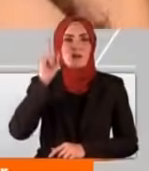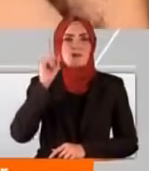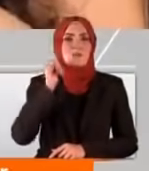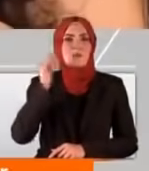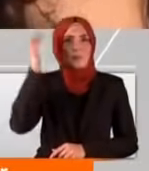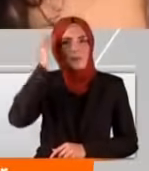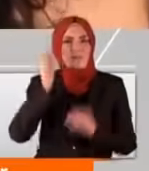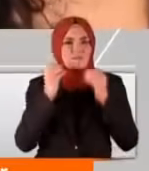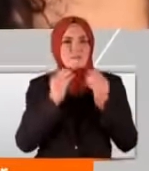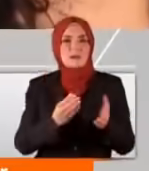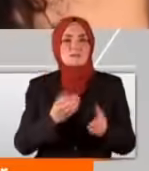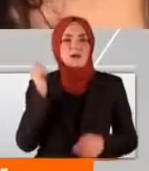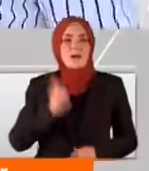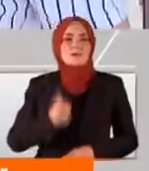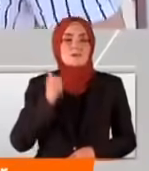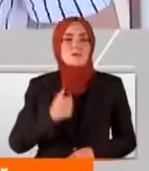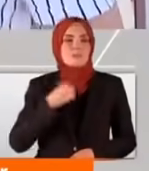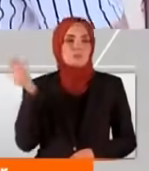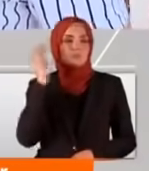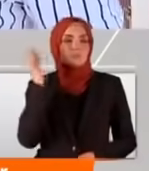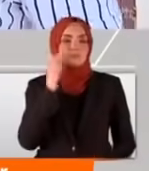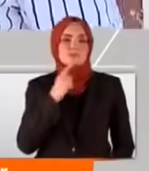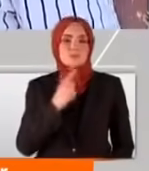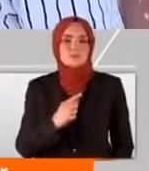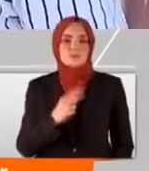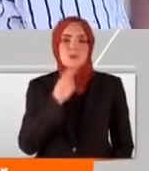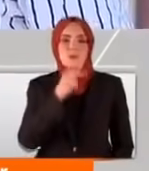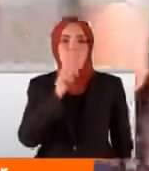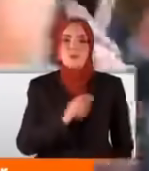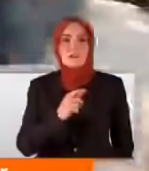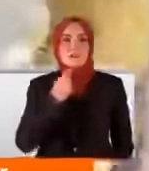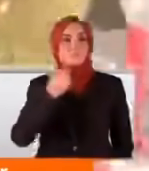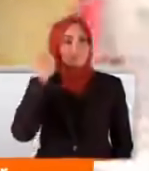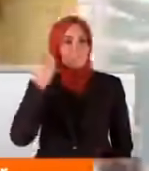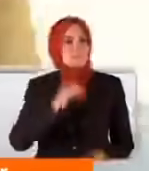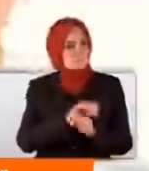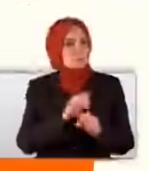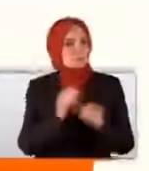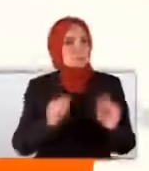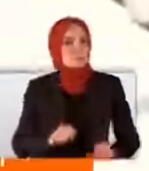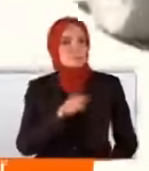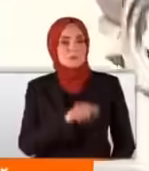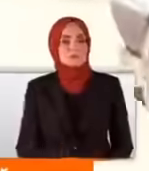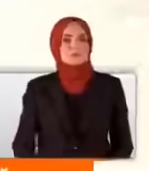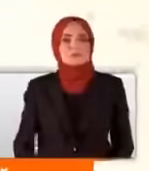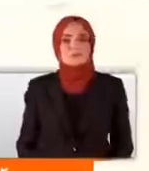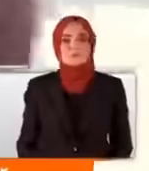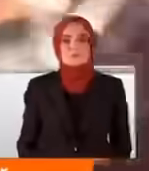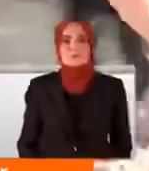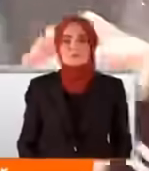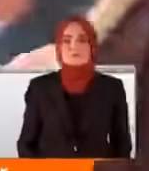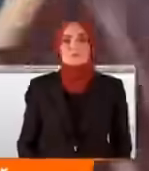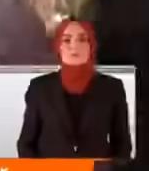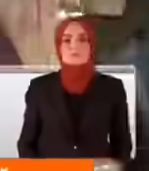versin. Sürekli her gün bu sesleri duyuyordum. Kadın zaten geçen yılda işkence ediyormuş köpeklere. Niye gidip onları koruyorsun? Niye gidip